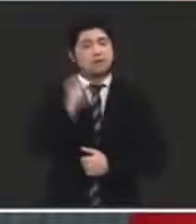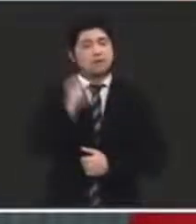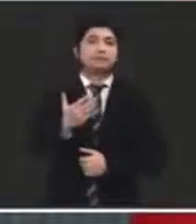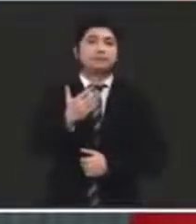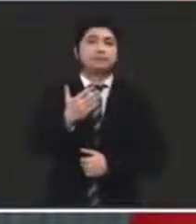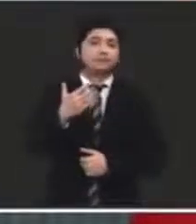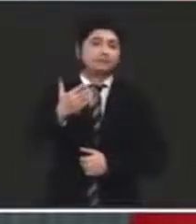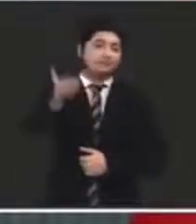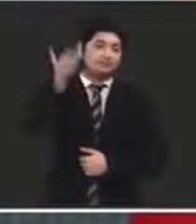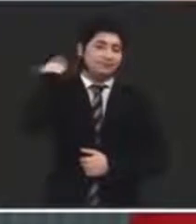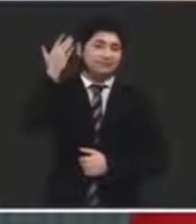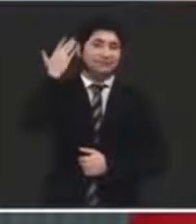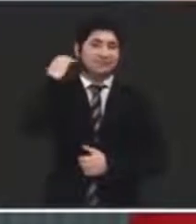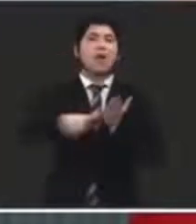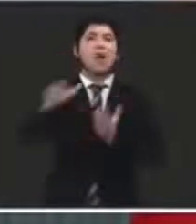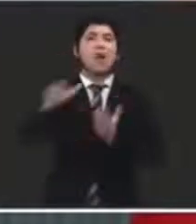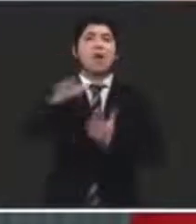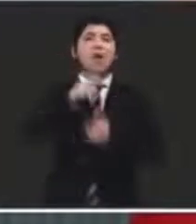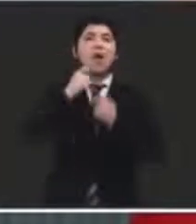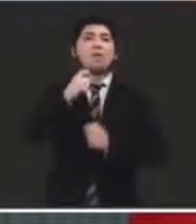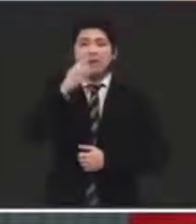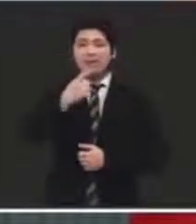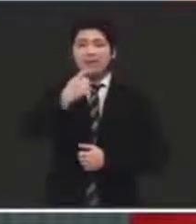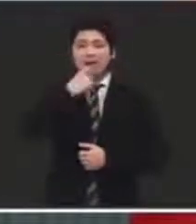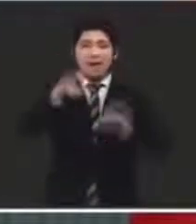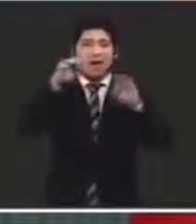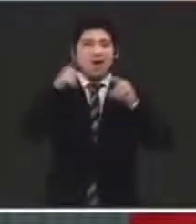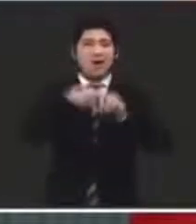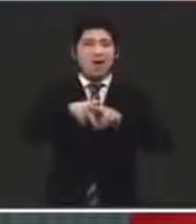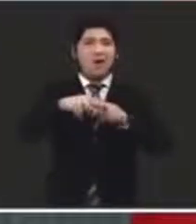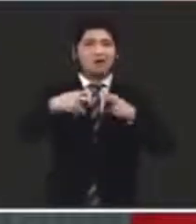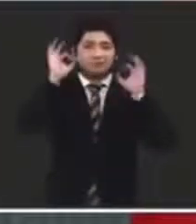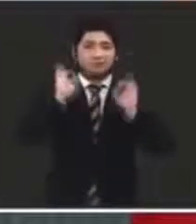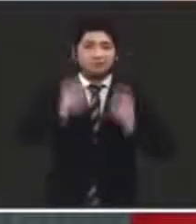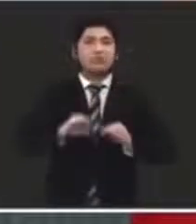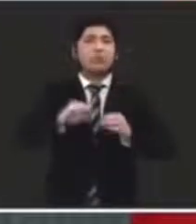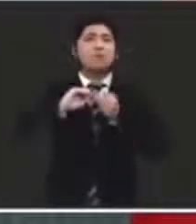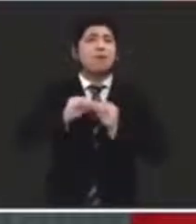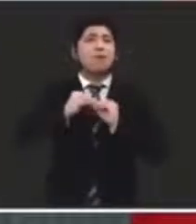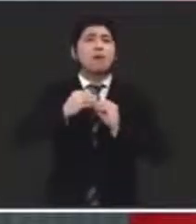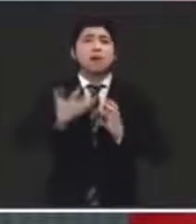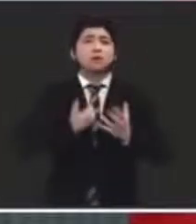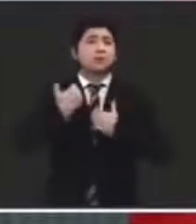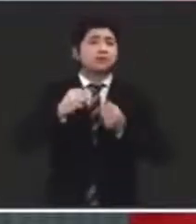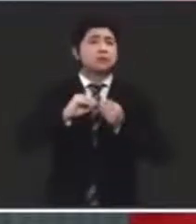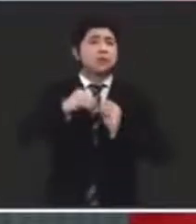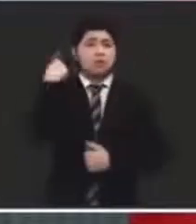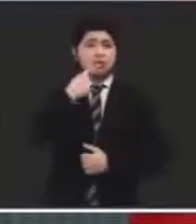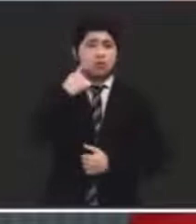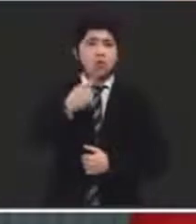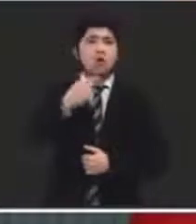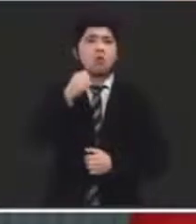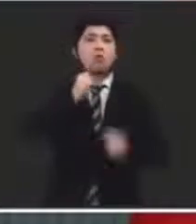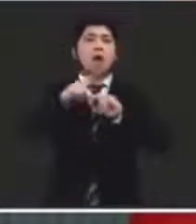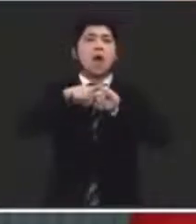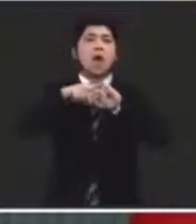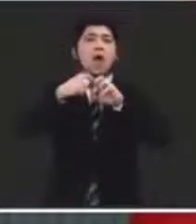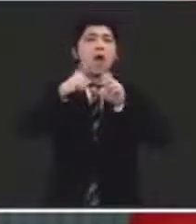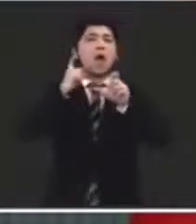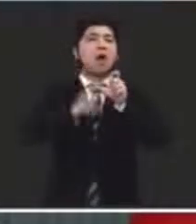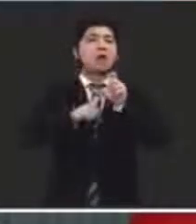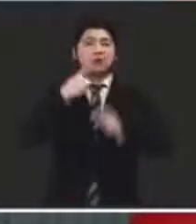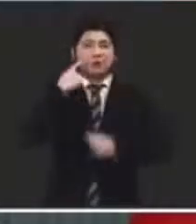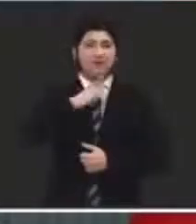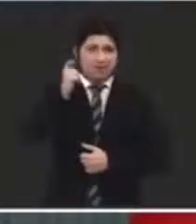geçmişte her eğitim öğretim yılı açılışında gerginlik sebebi olan üniversite harçlarında